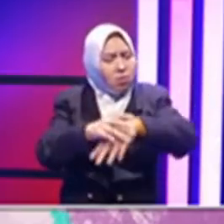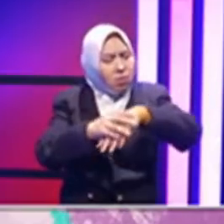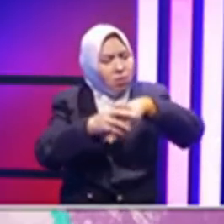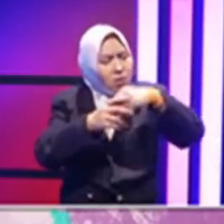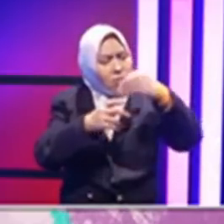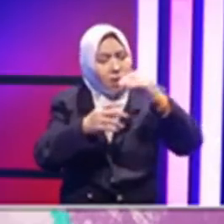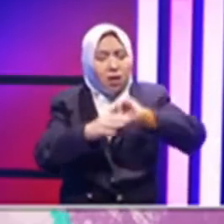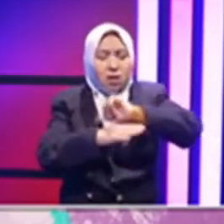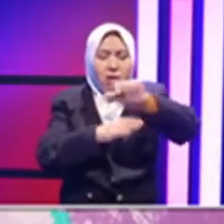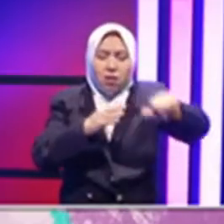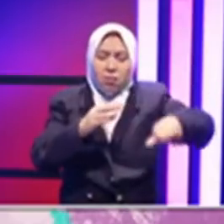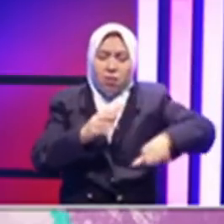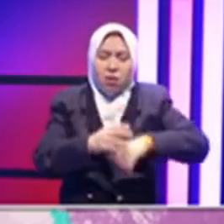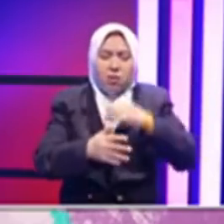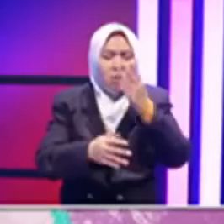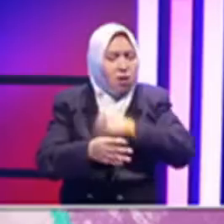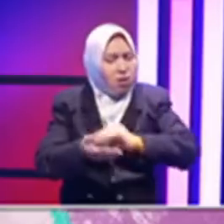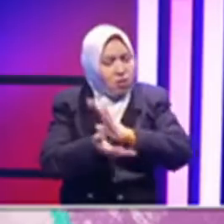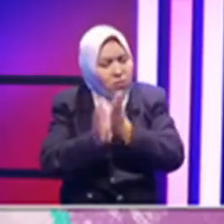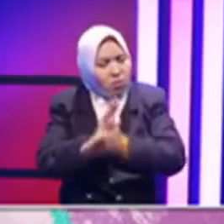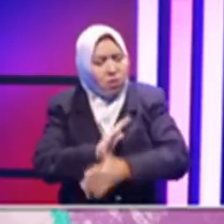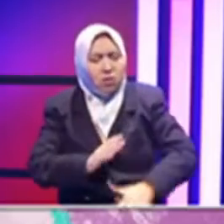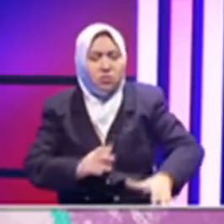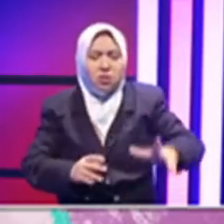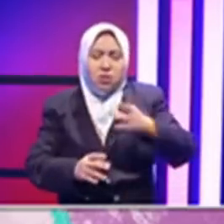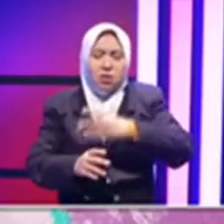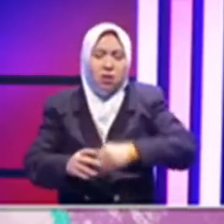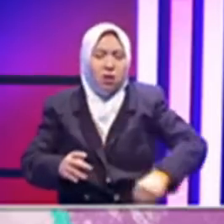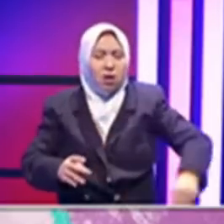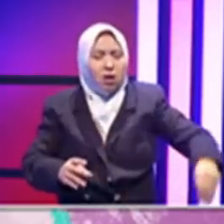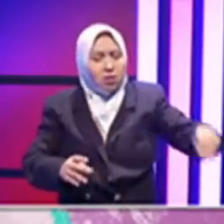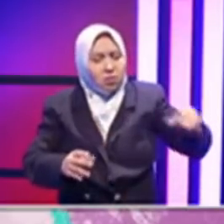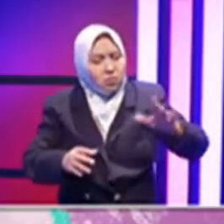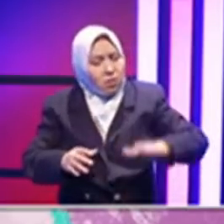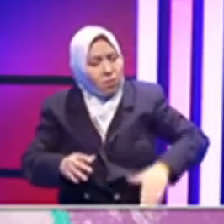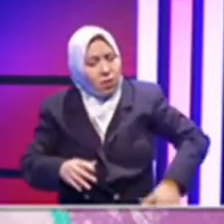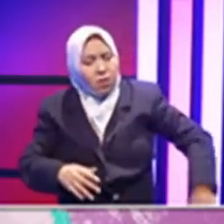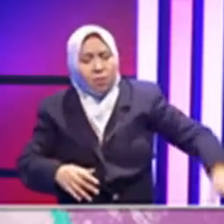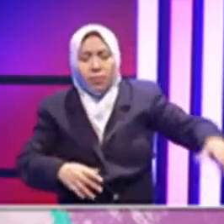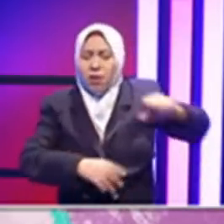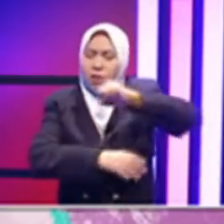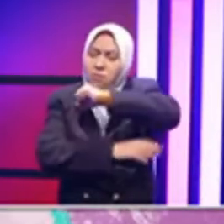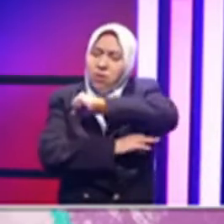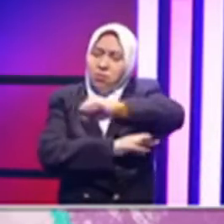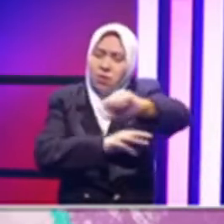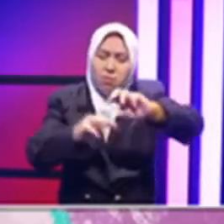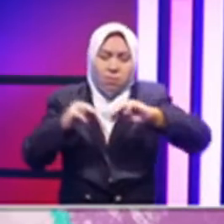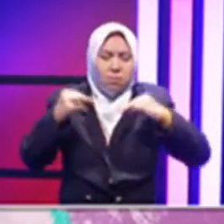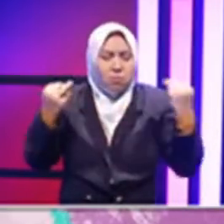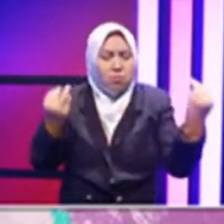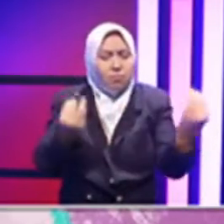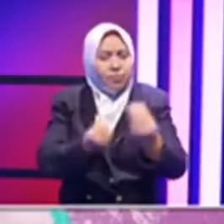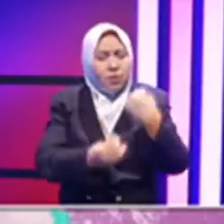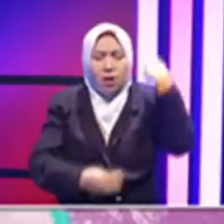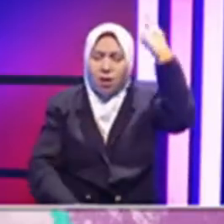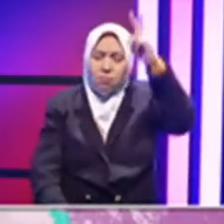الخروج كذبت قبلهم قوم نوح